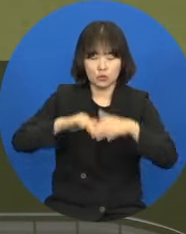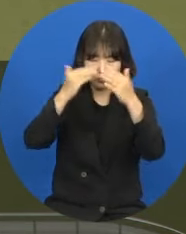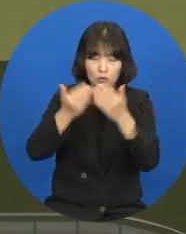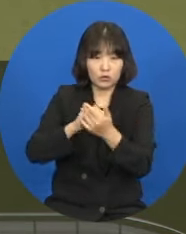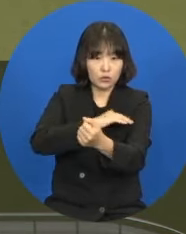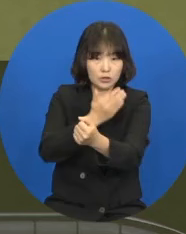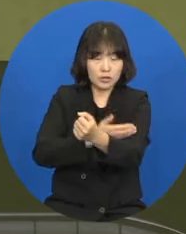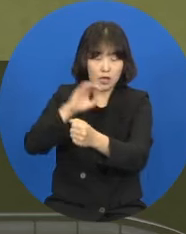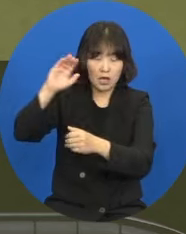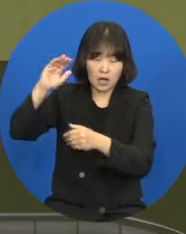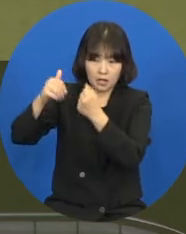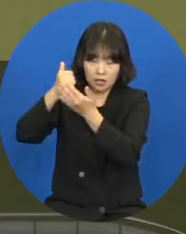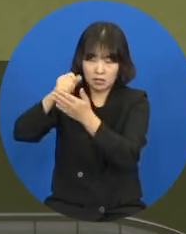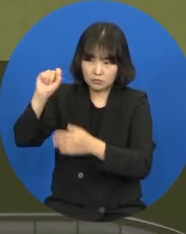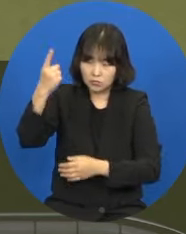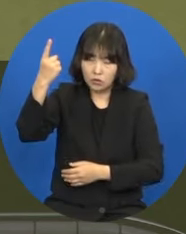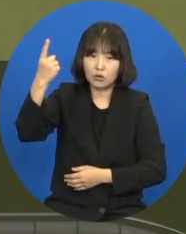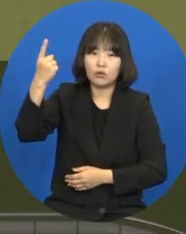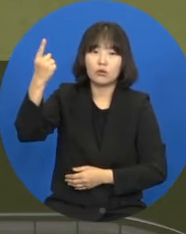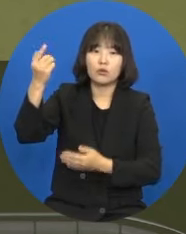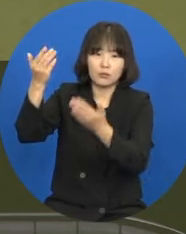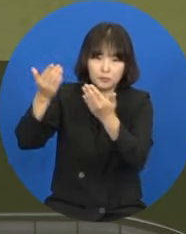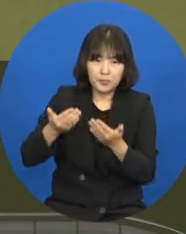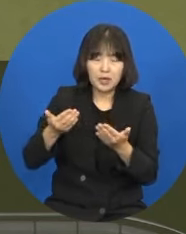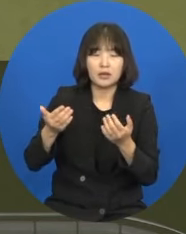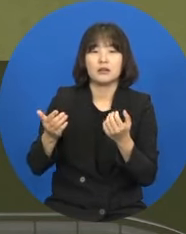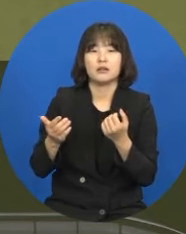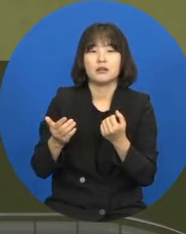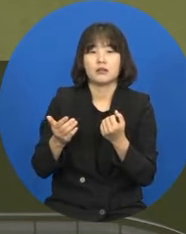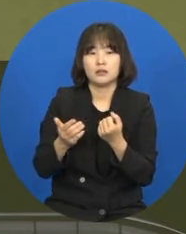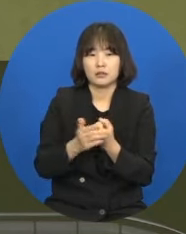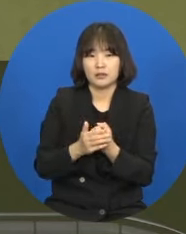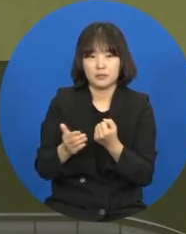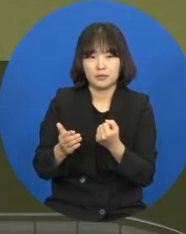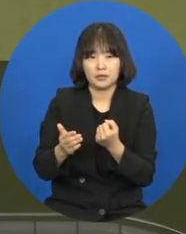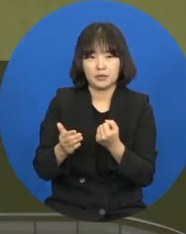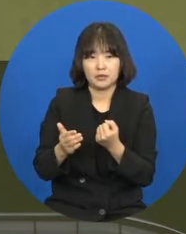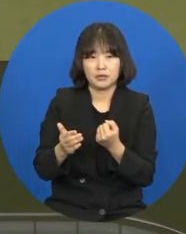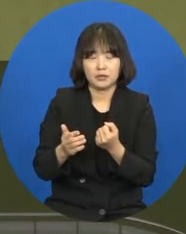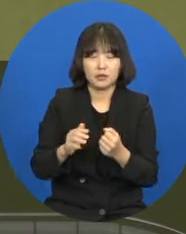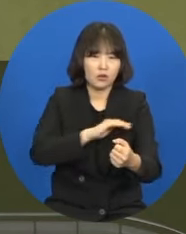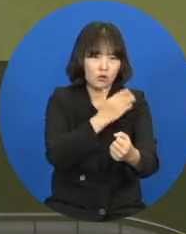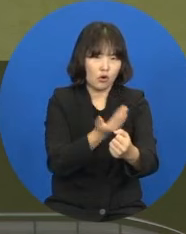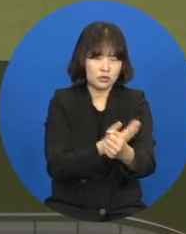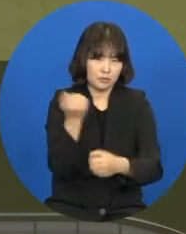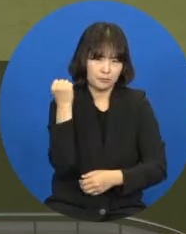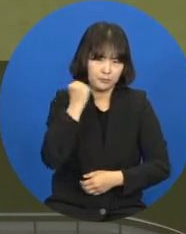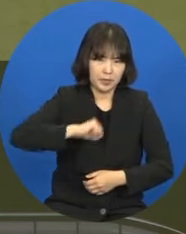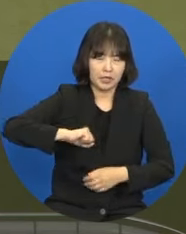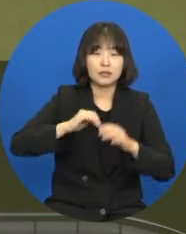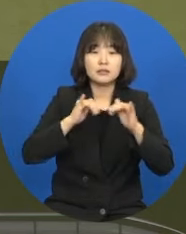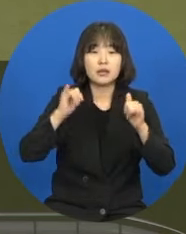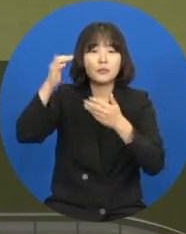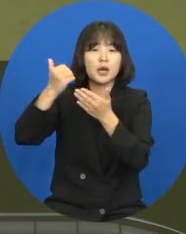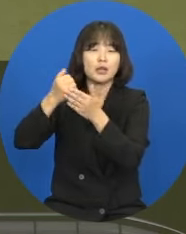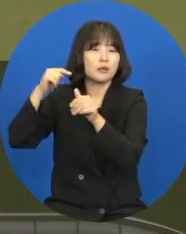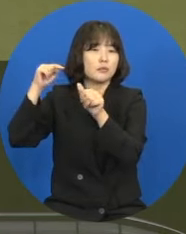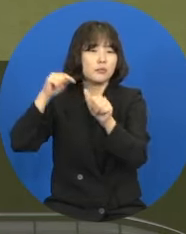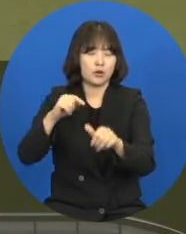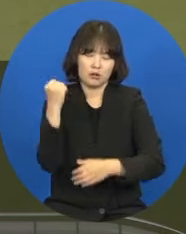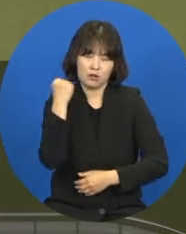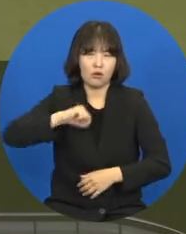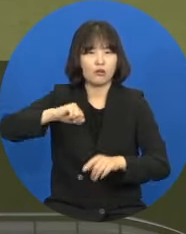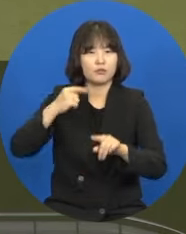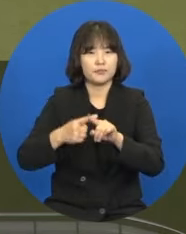하나님께로부터 온 것입니다 이미 있는 권세들 하나님께서 세워 주신 것입니다 그러므로 권세를 거역하는 사람은 하나님의 명을